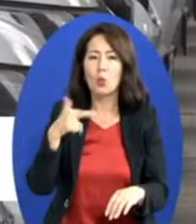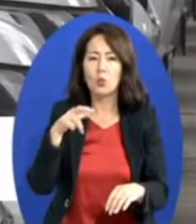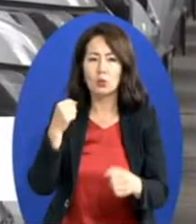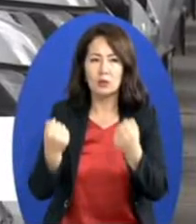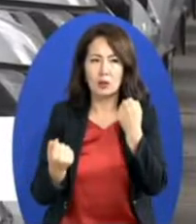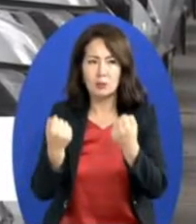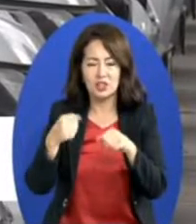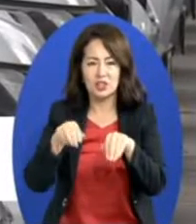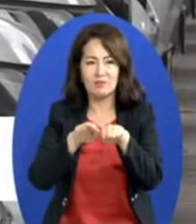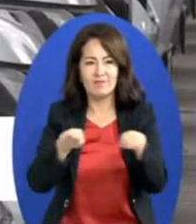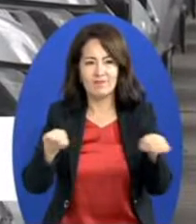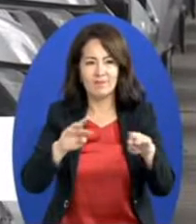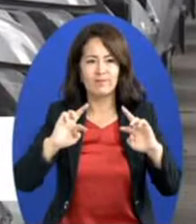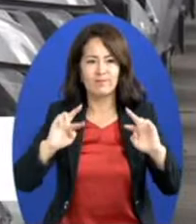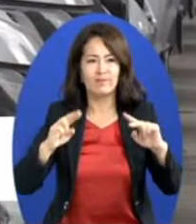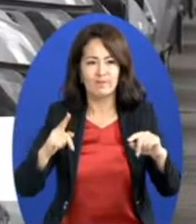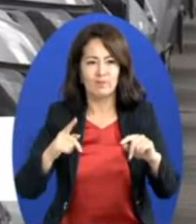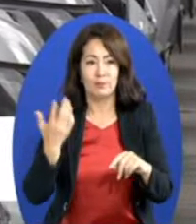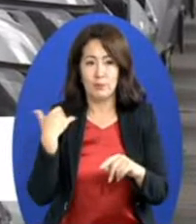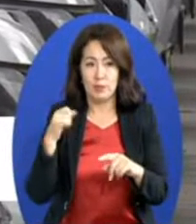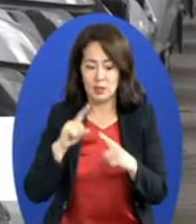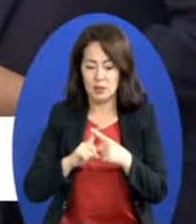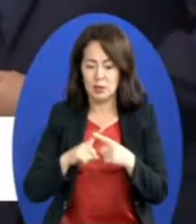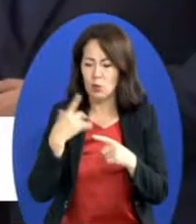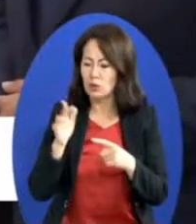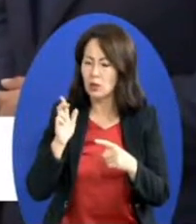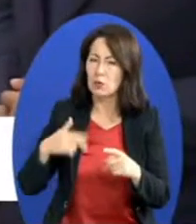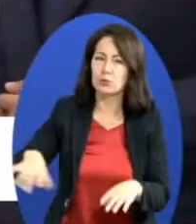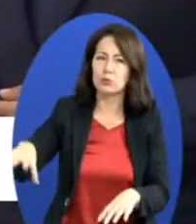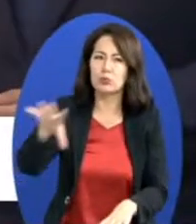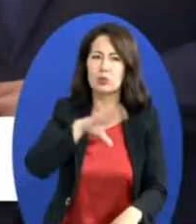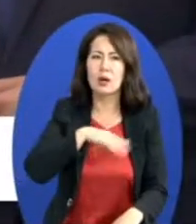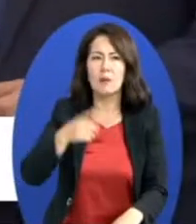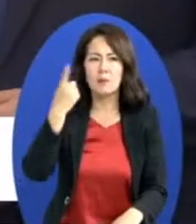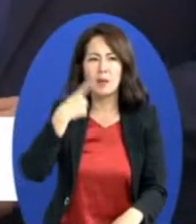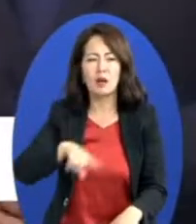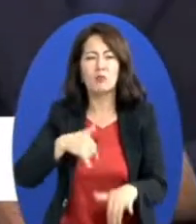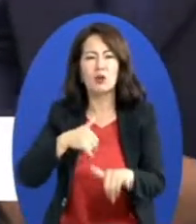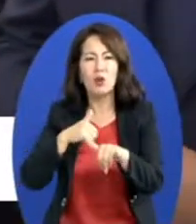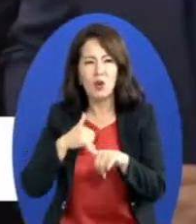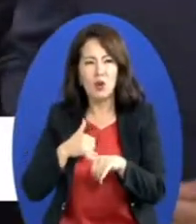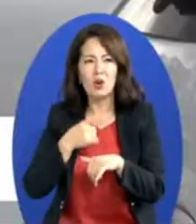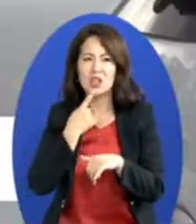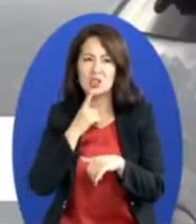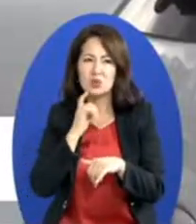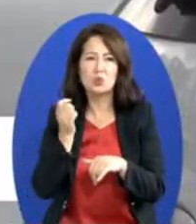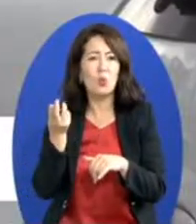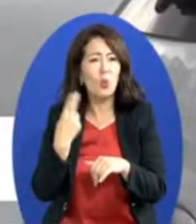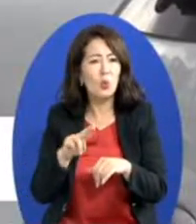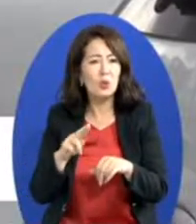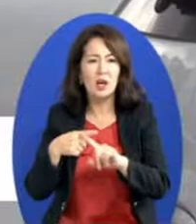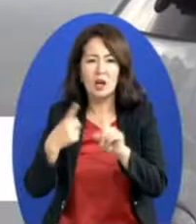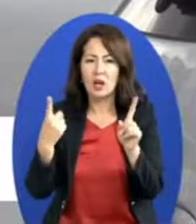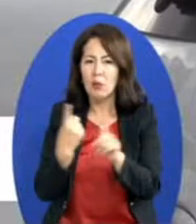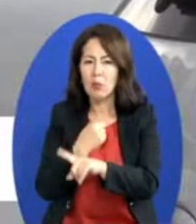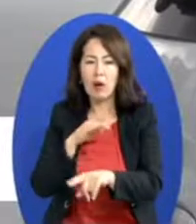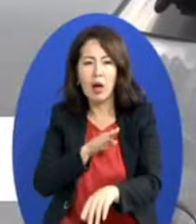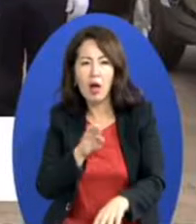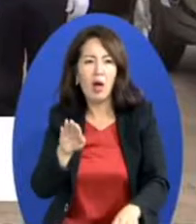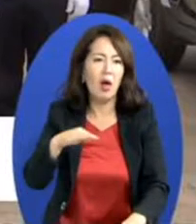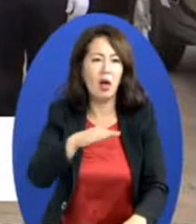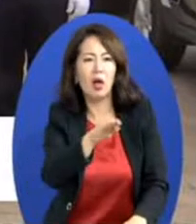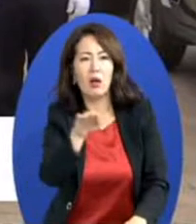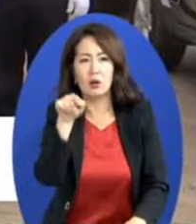удаа автомашины парк шинжилэл хийджээ. Тэрээр хэлэхдээ нийслэлийн хэмжээнд ирдэг хамгийн хохирол ихтэй хүнд гэж тооцогдох гэмт хэргийн дуудлагад